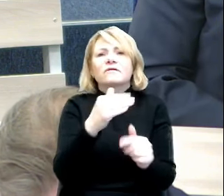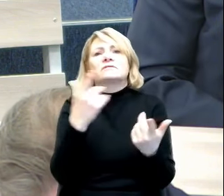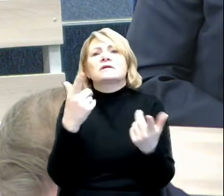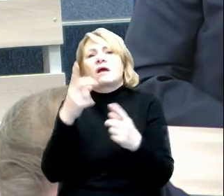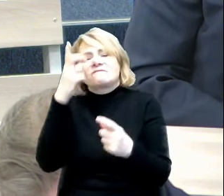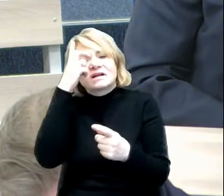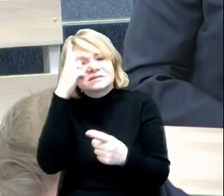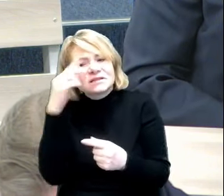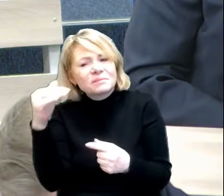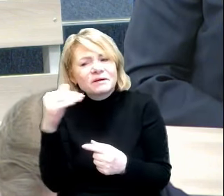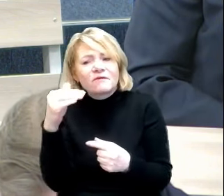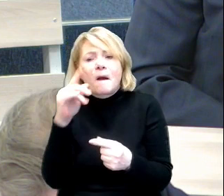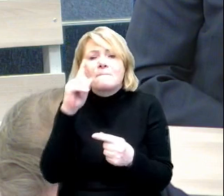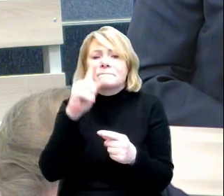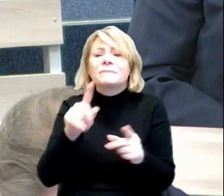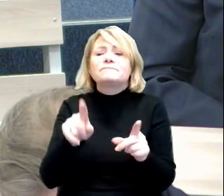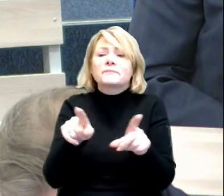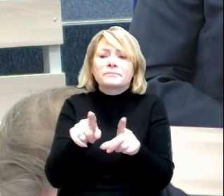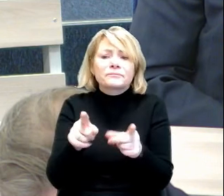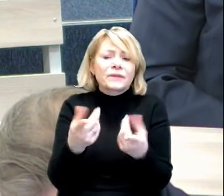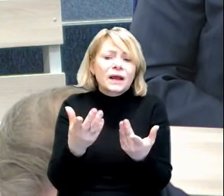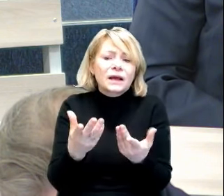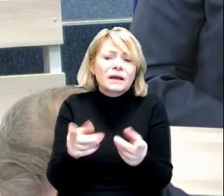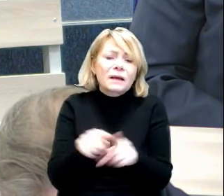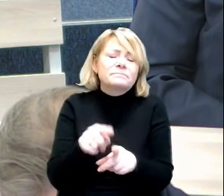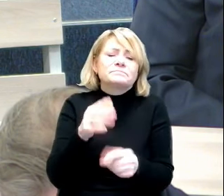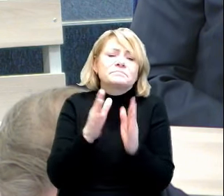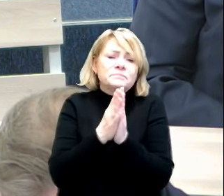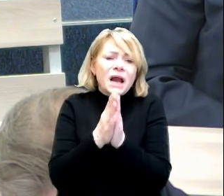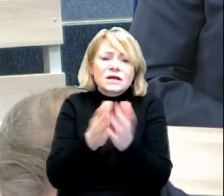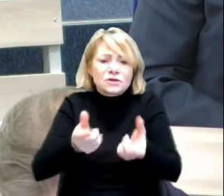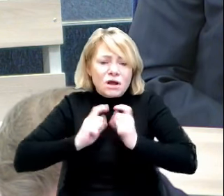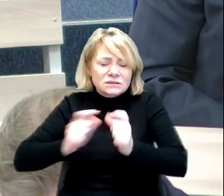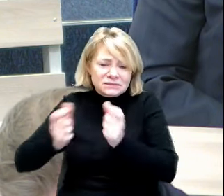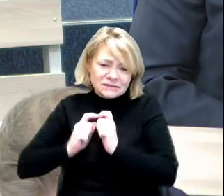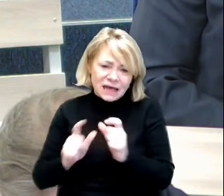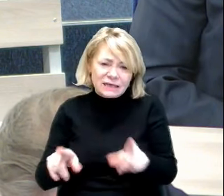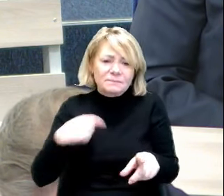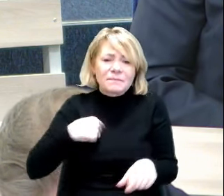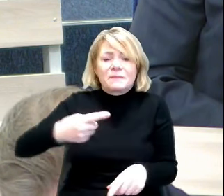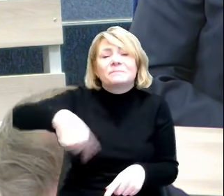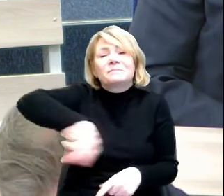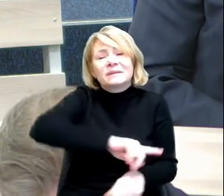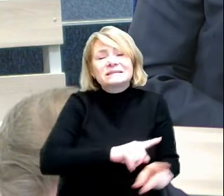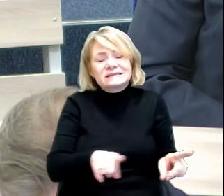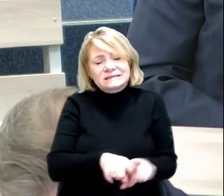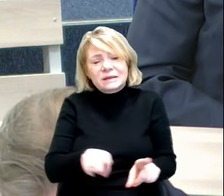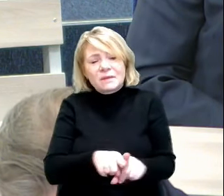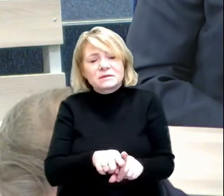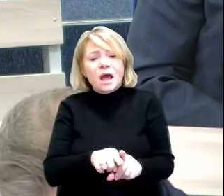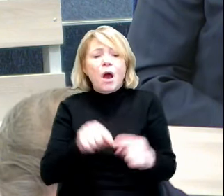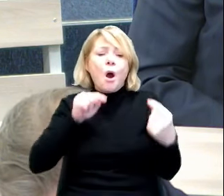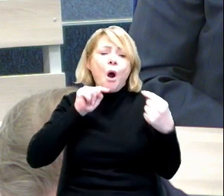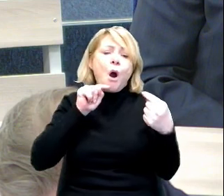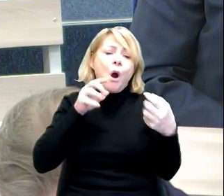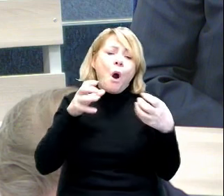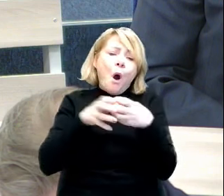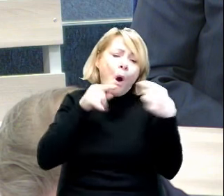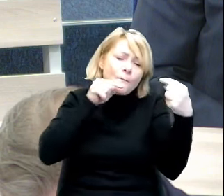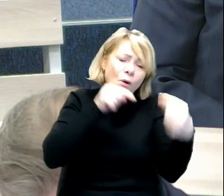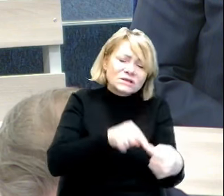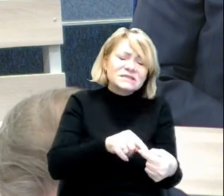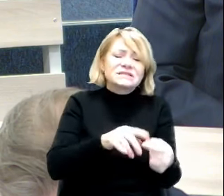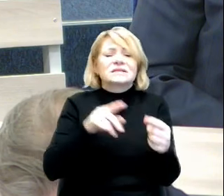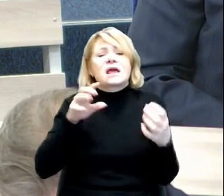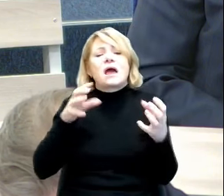funkcijos bet vis tiek reikalauja taip ir mes sakyim nu miestietis dažnas neskiria opozicija ne opozicija esi tarybos narys ir lygtai tu